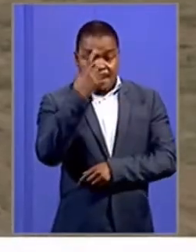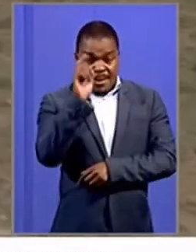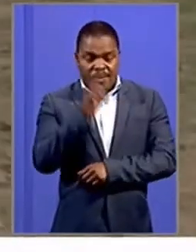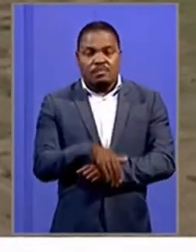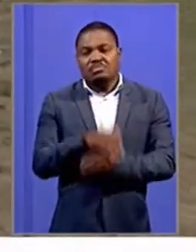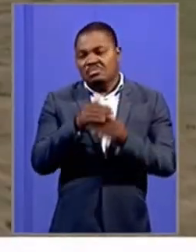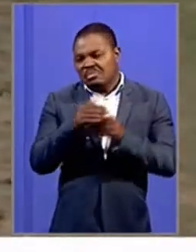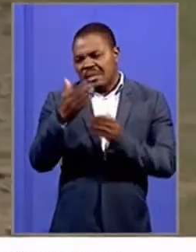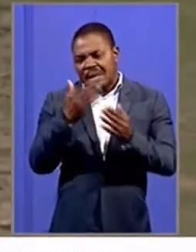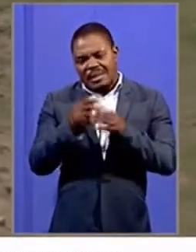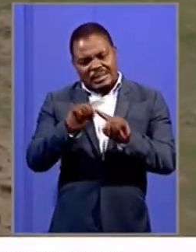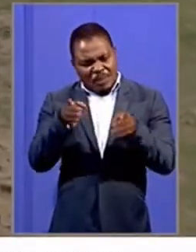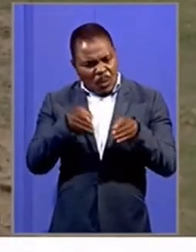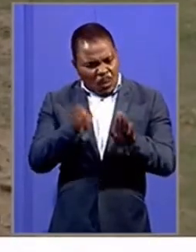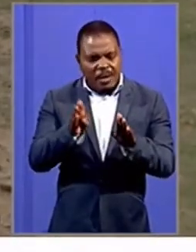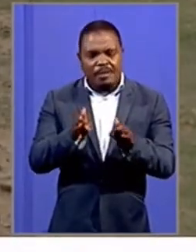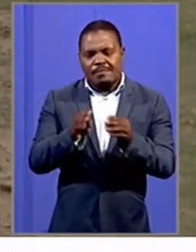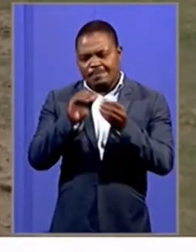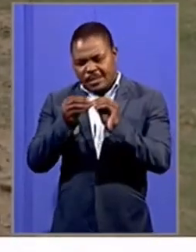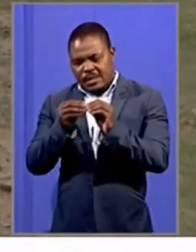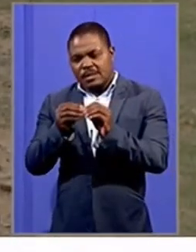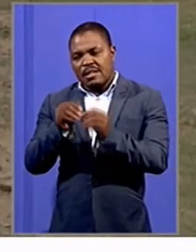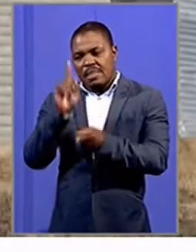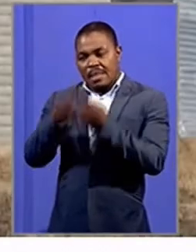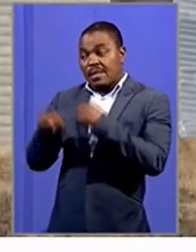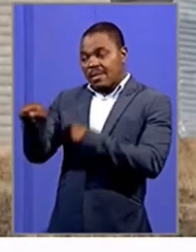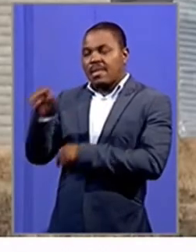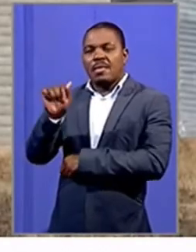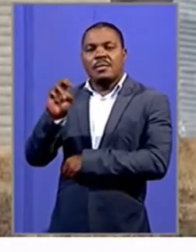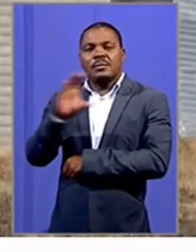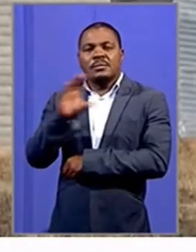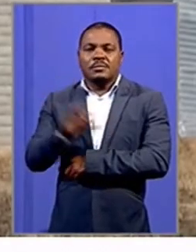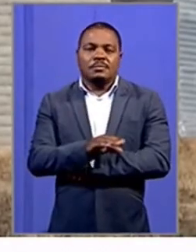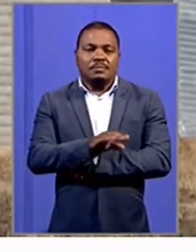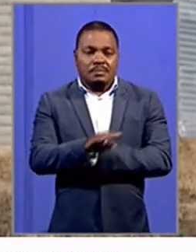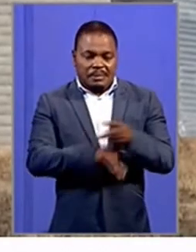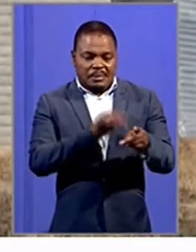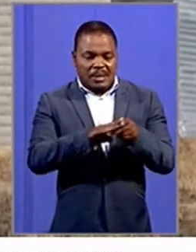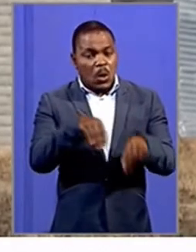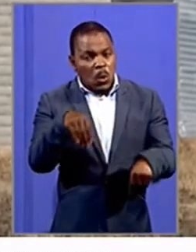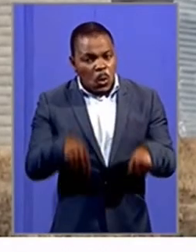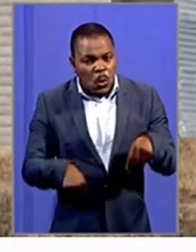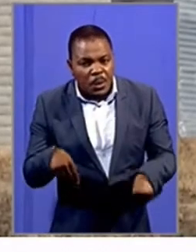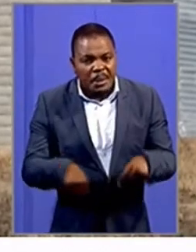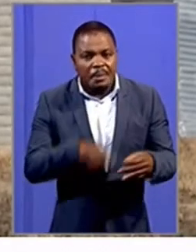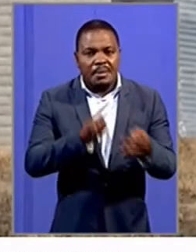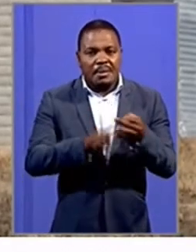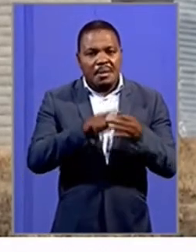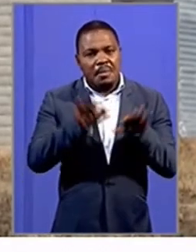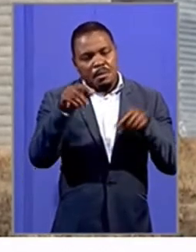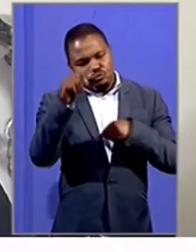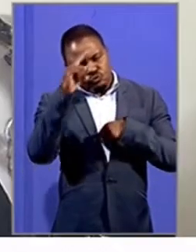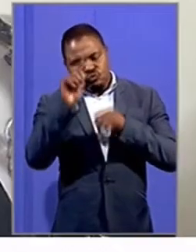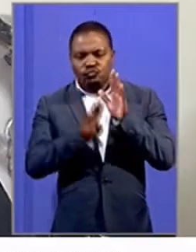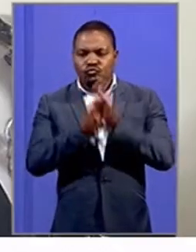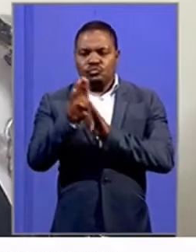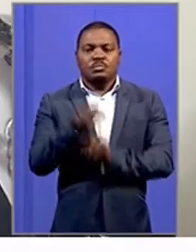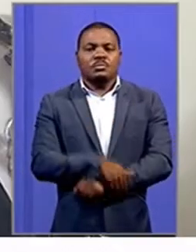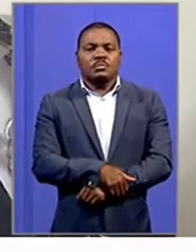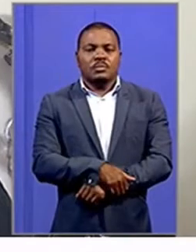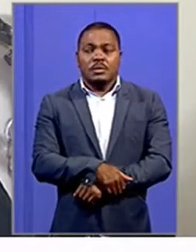tla ka mekgwa e farologaneng go na le mokgatlho o busang e re tlile go fedisa bogwenegwene le go boloka seriti sa batho. Re ha